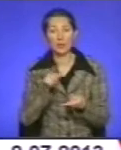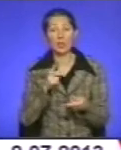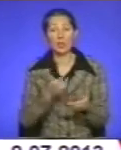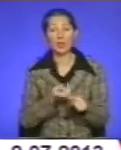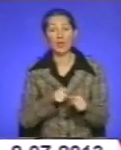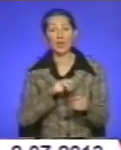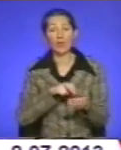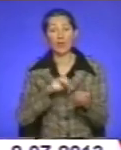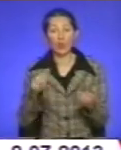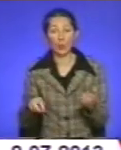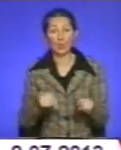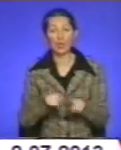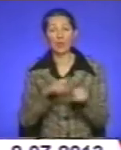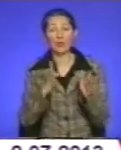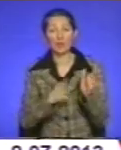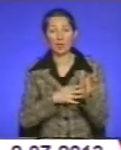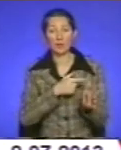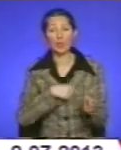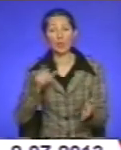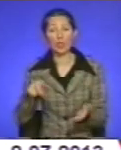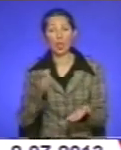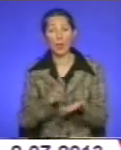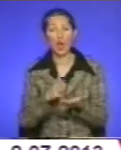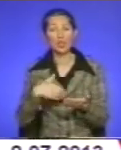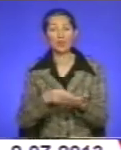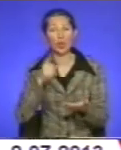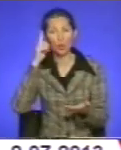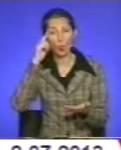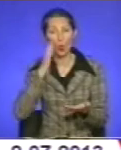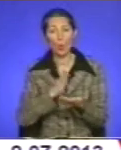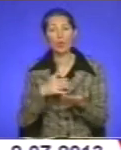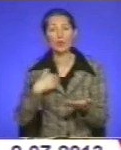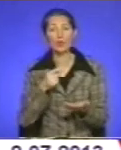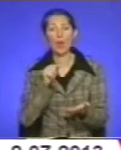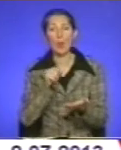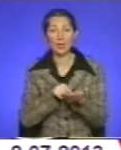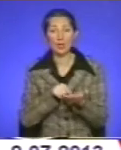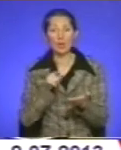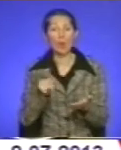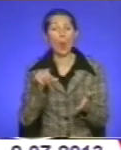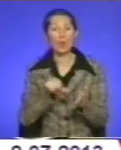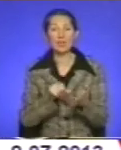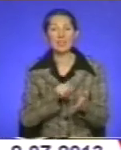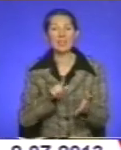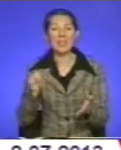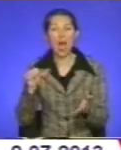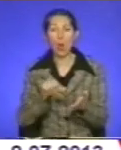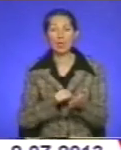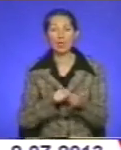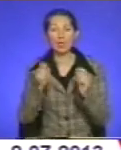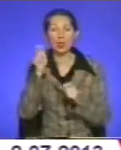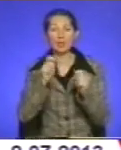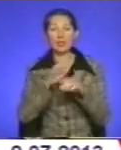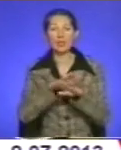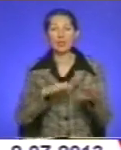19. Депутати мають свою думку і мають свою позицію стосовно участі чи не участі у сесійній залі. І кожен із них